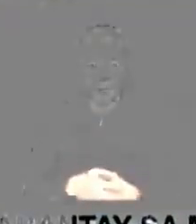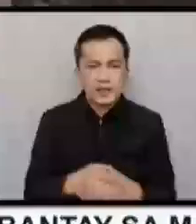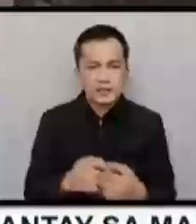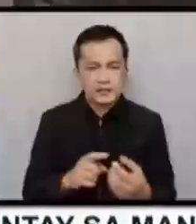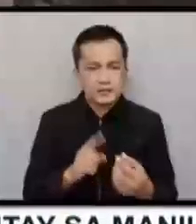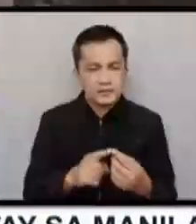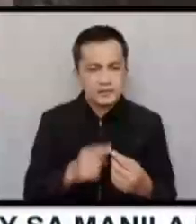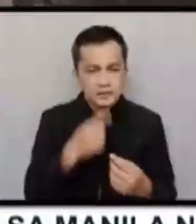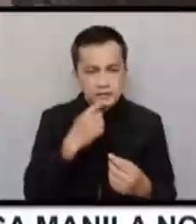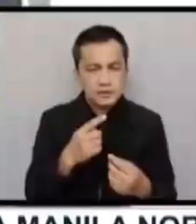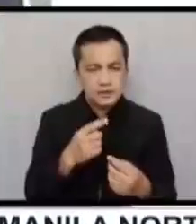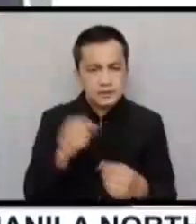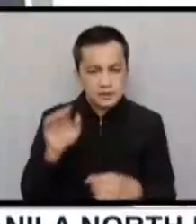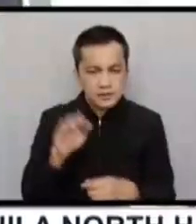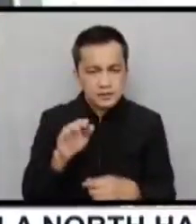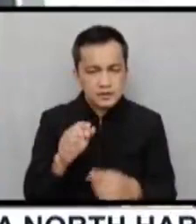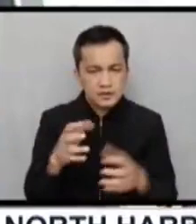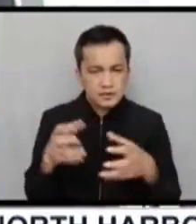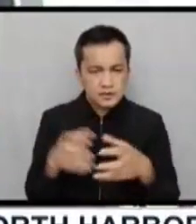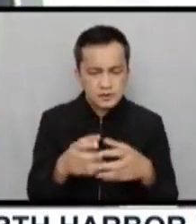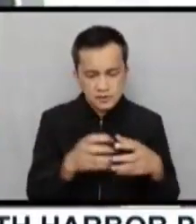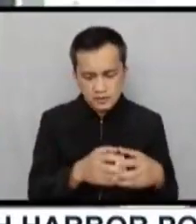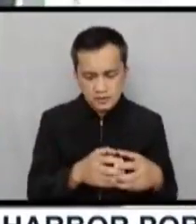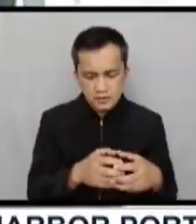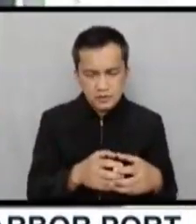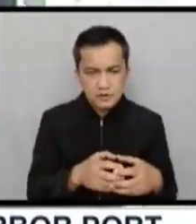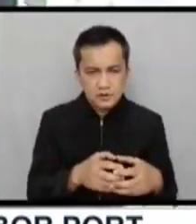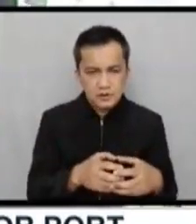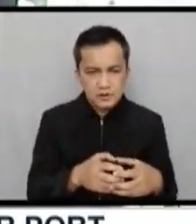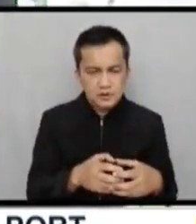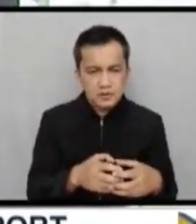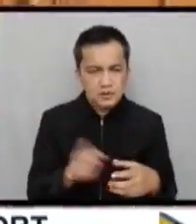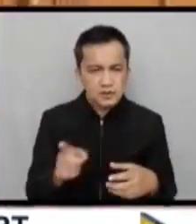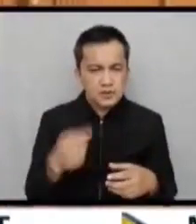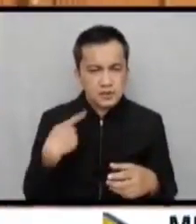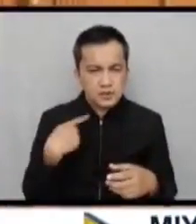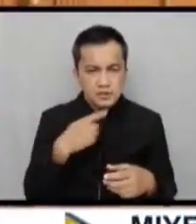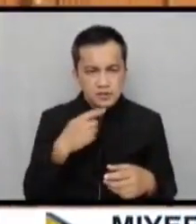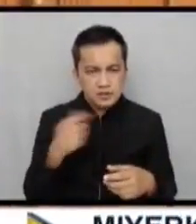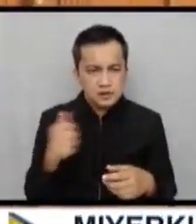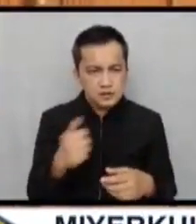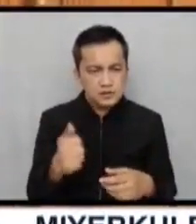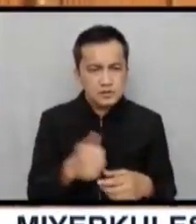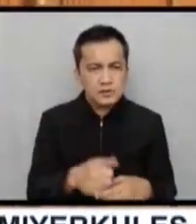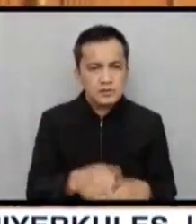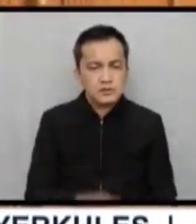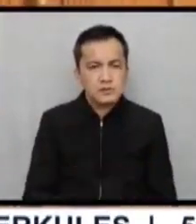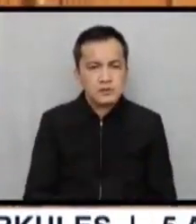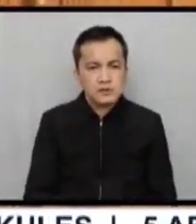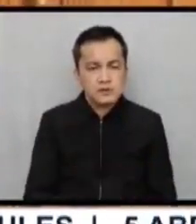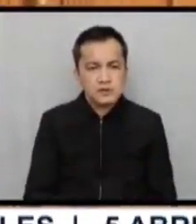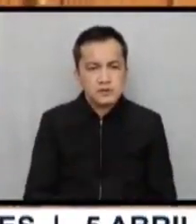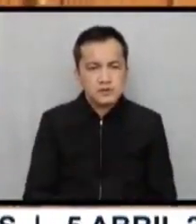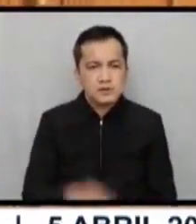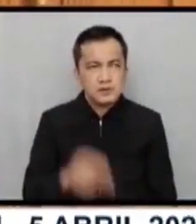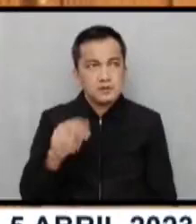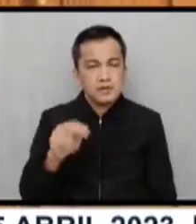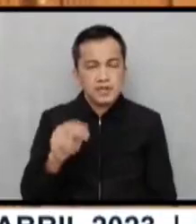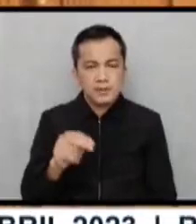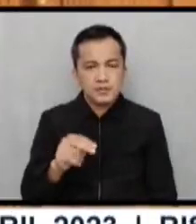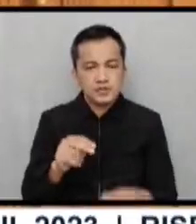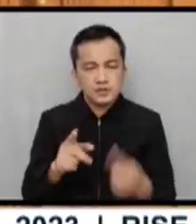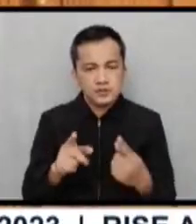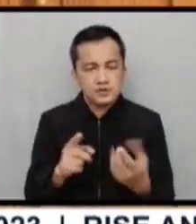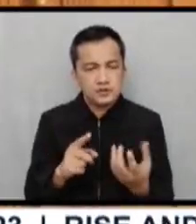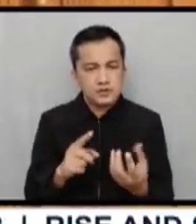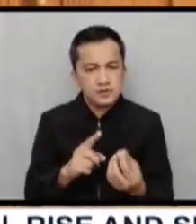Pangunahing apila ng ahensya ang road safety at kaligtasan ng mga biyahero. Kailangan po sama-sama tayo, hindi lang pwedeng ang